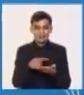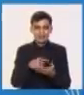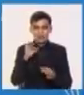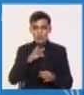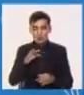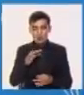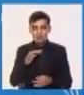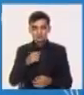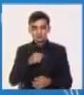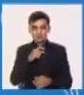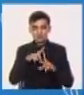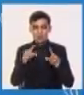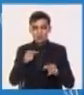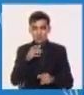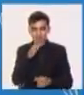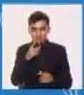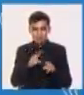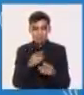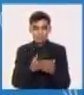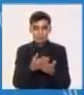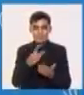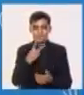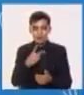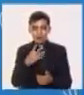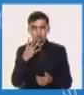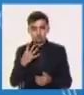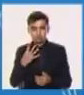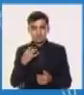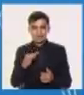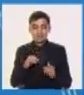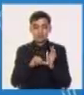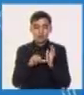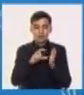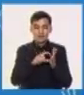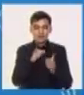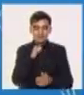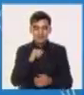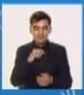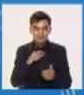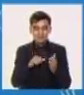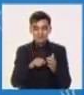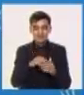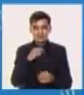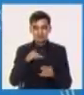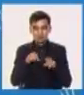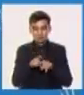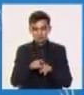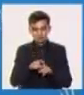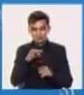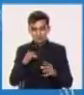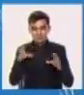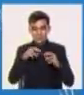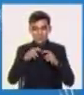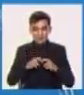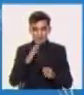детей школьного возраста. Для примера возьмем учеников 2, 4 и 6 классов. Для 2 и 4 класса полный набор